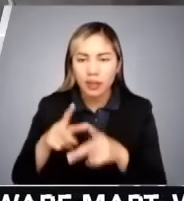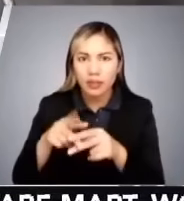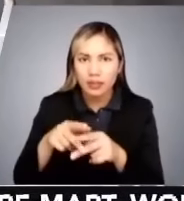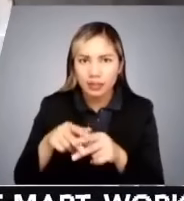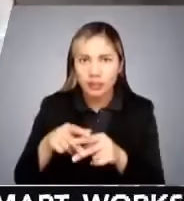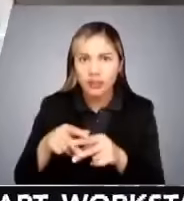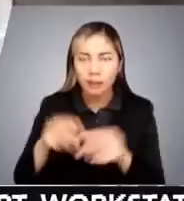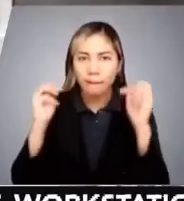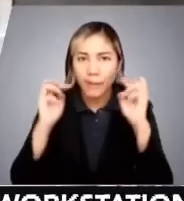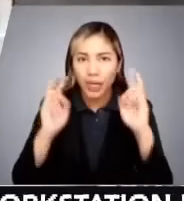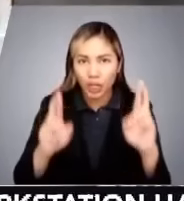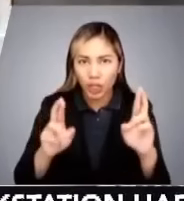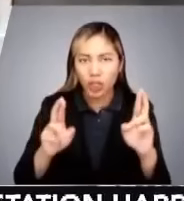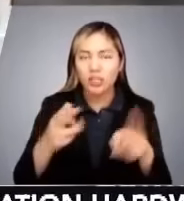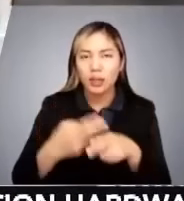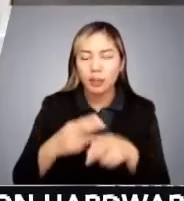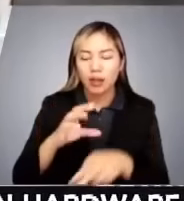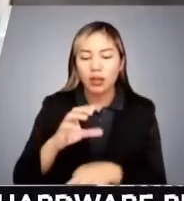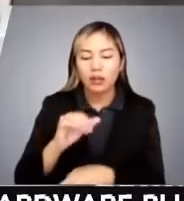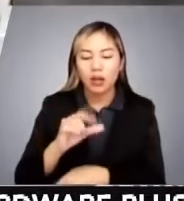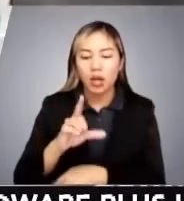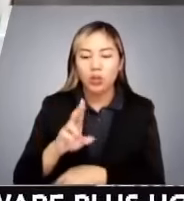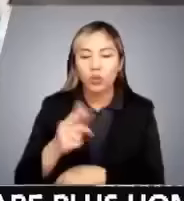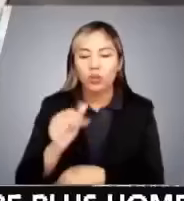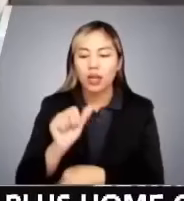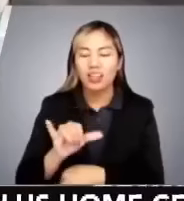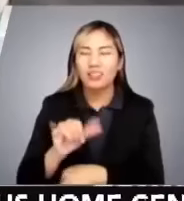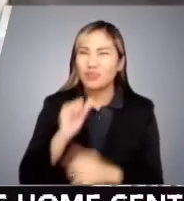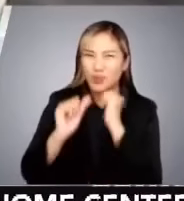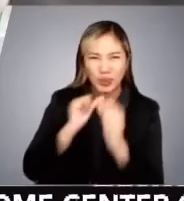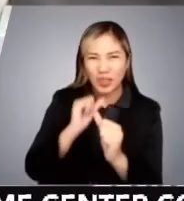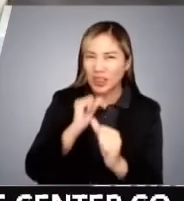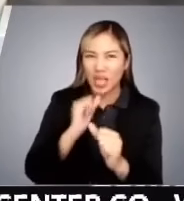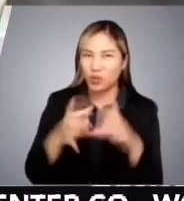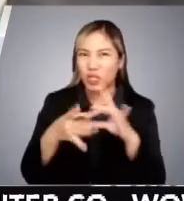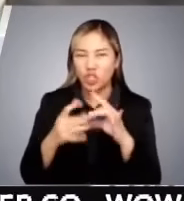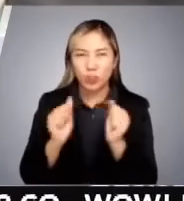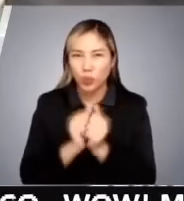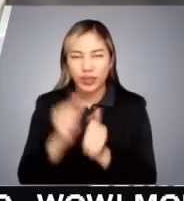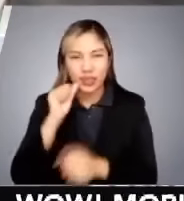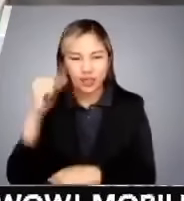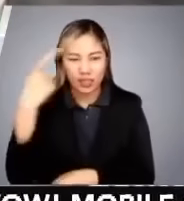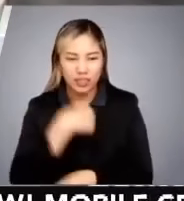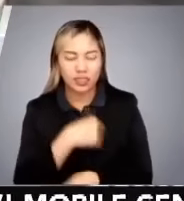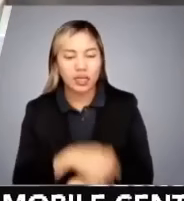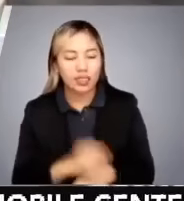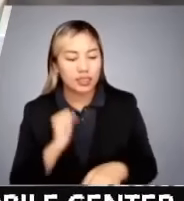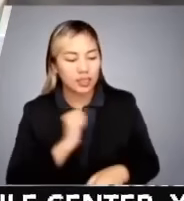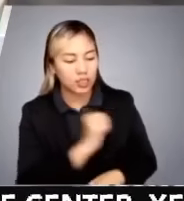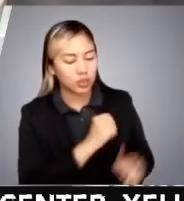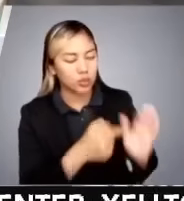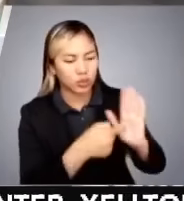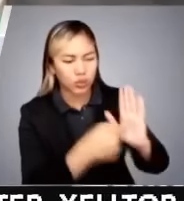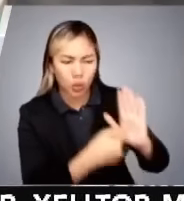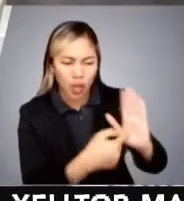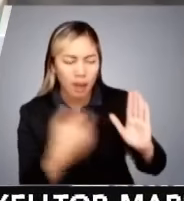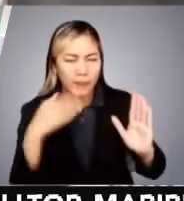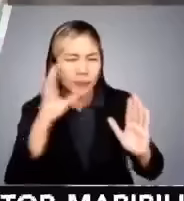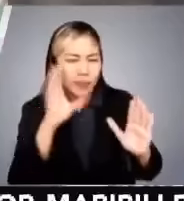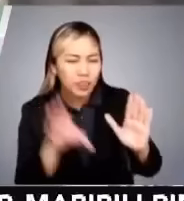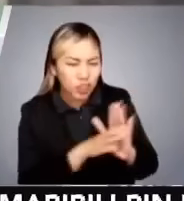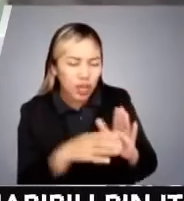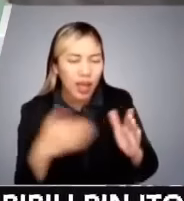sila ni Suspended Bambantan LAC Mayor Alice Guo. Sa kabila ito ng mga ipinisenta ng mga senador na may mga larawan na may couple shirts